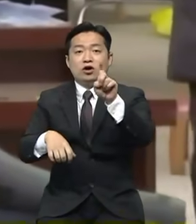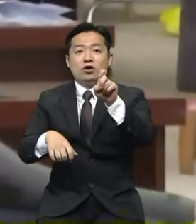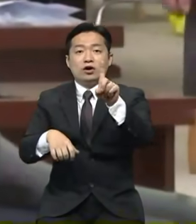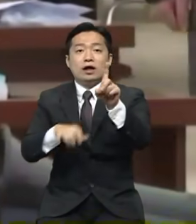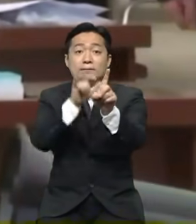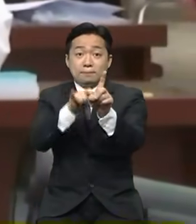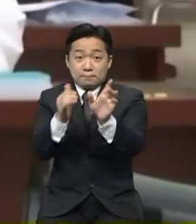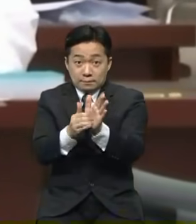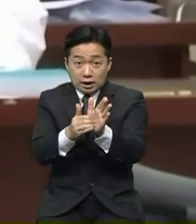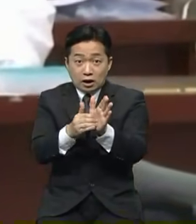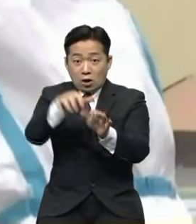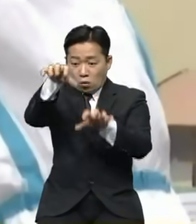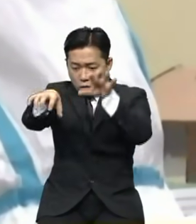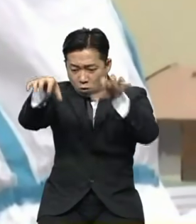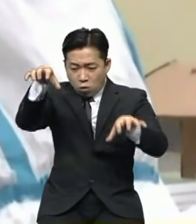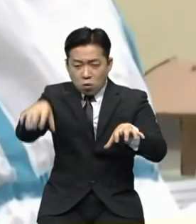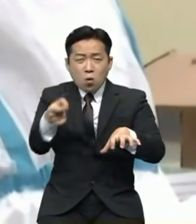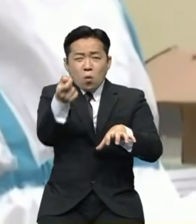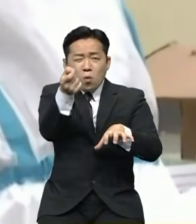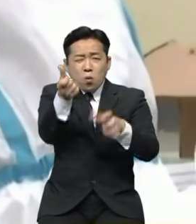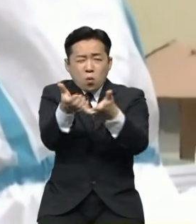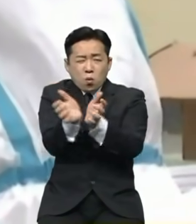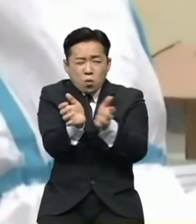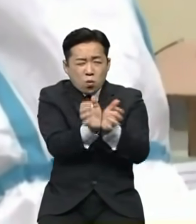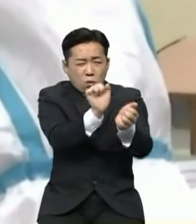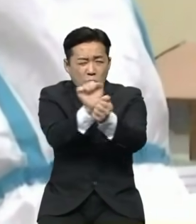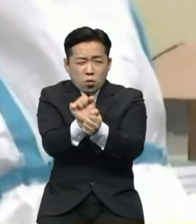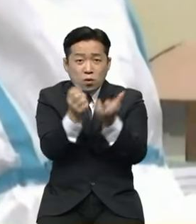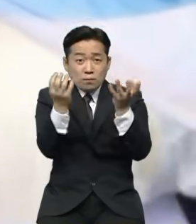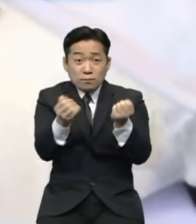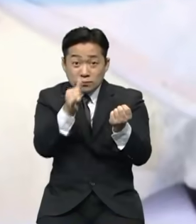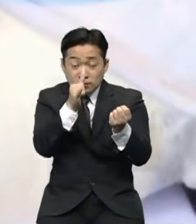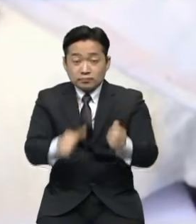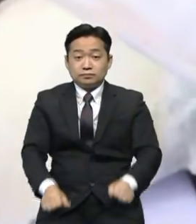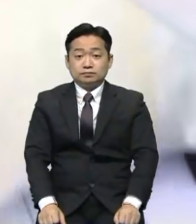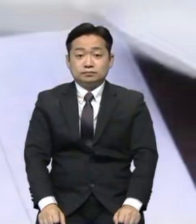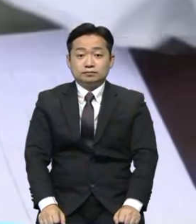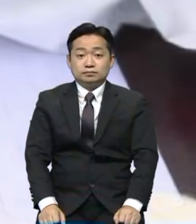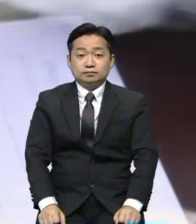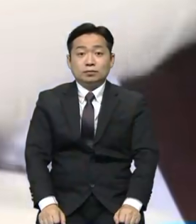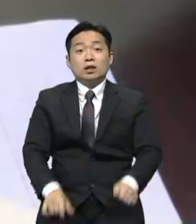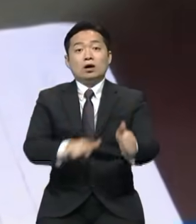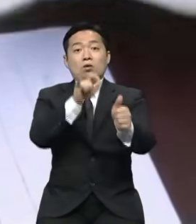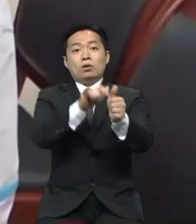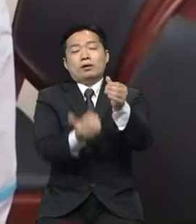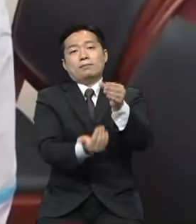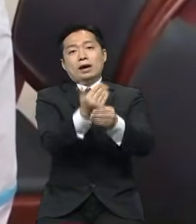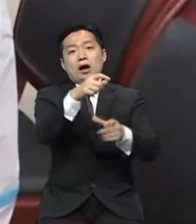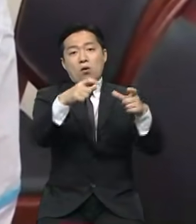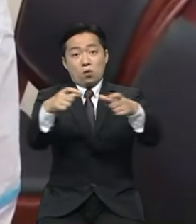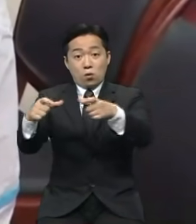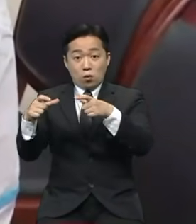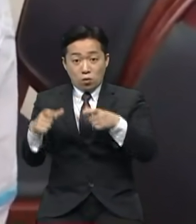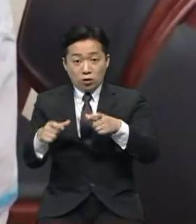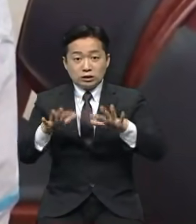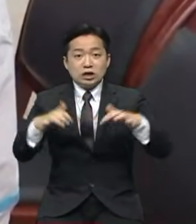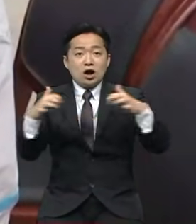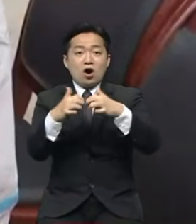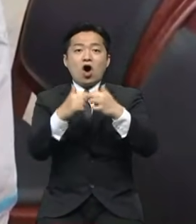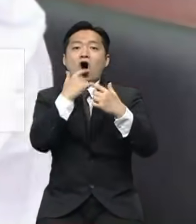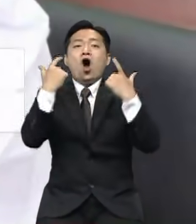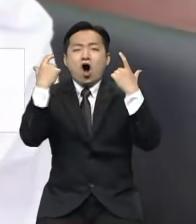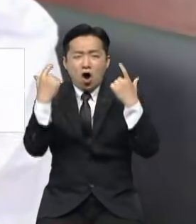등 중국 곳곳에서 산발적 감염이 잇따르고 있습니다. 확진자 발생 지역은 모두 전시 상태를